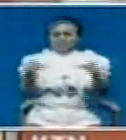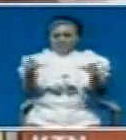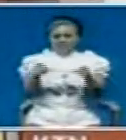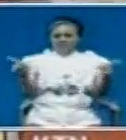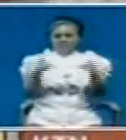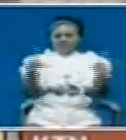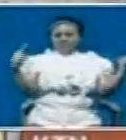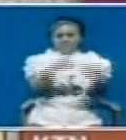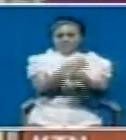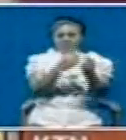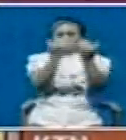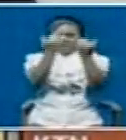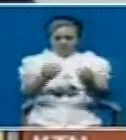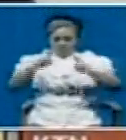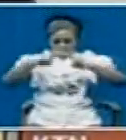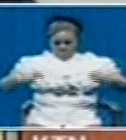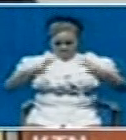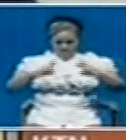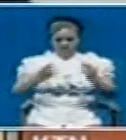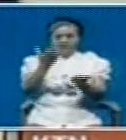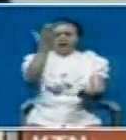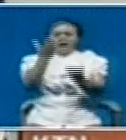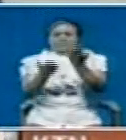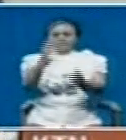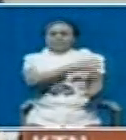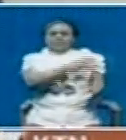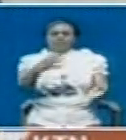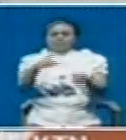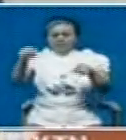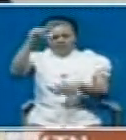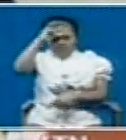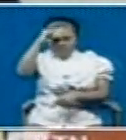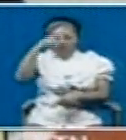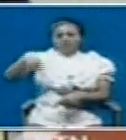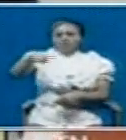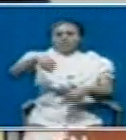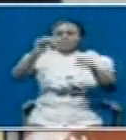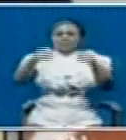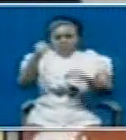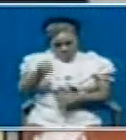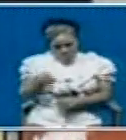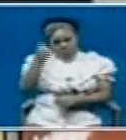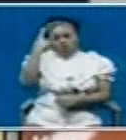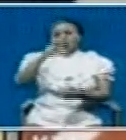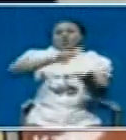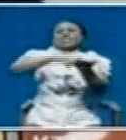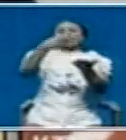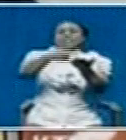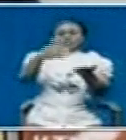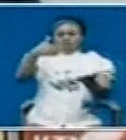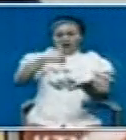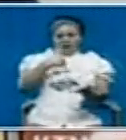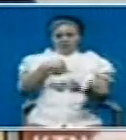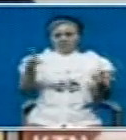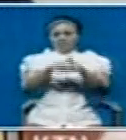vinginevyo vitakavyohitajika kukaguliwa. The assessment of capacities in government so that we are able to realign the resources that we have and